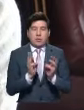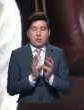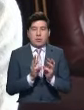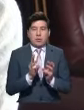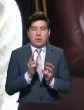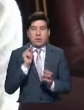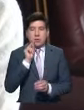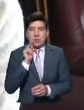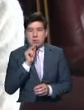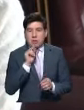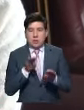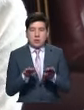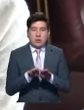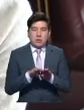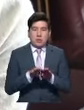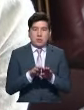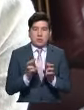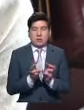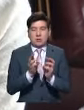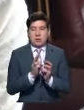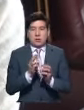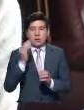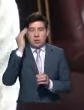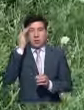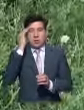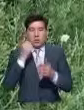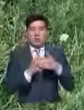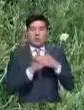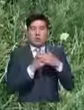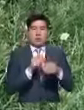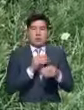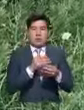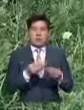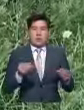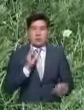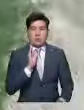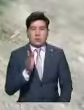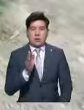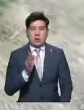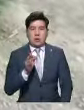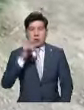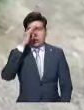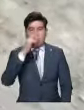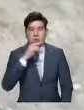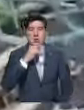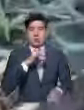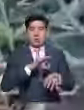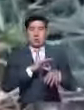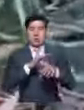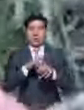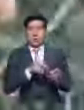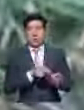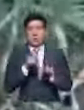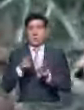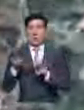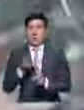салып, сонымен басын жуат. Сонда мынау бастың давлениесін алады. Қазақтар көшпелі ғұмыр кешкен кезде медицина қазіргідей дамыған